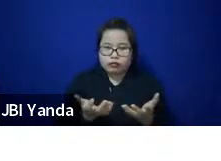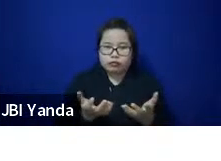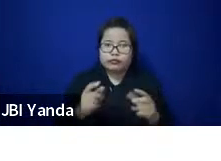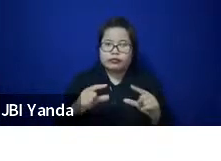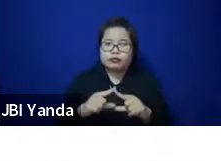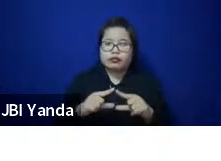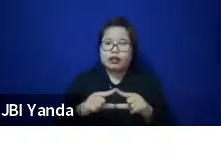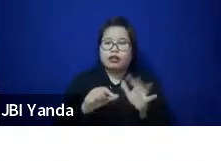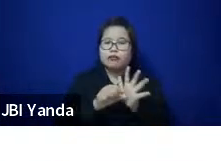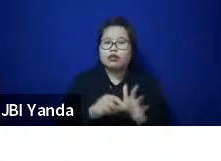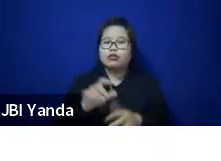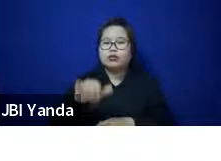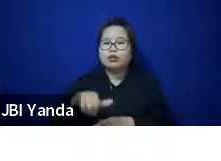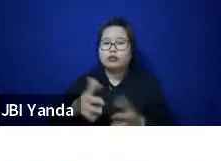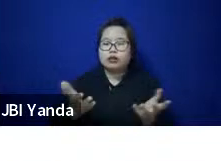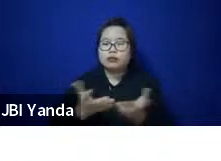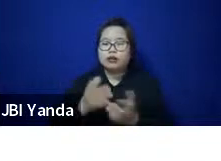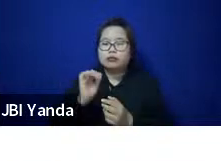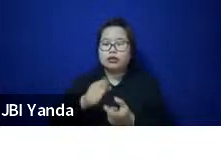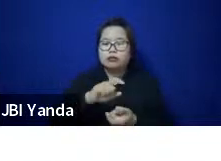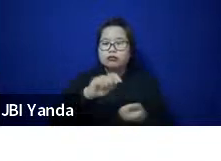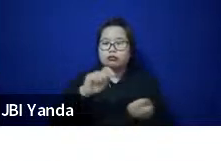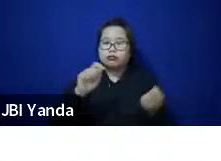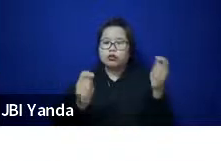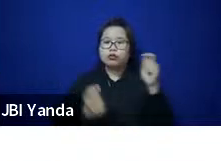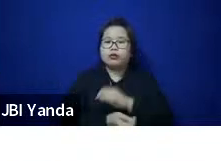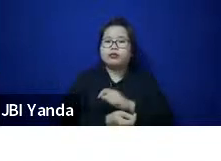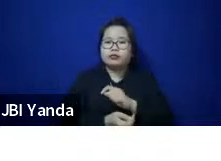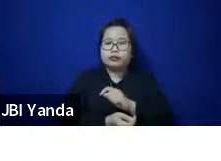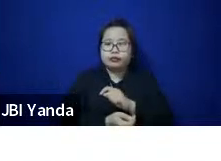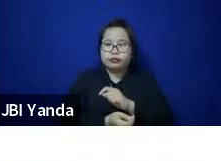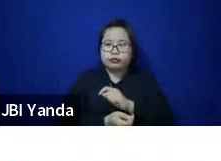alat bantu ya, bagaimana itu bisa merubah